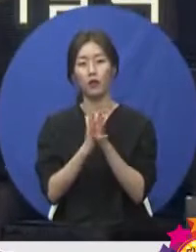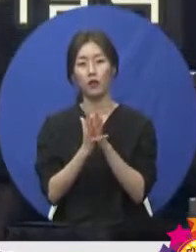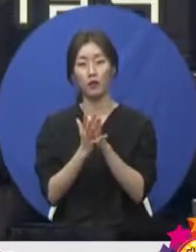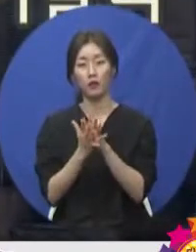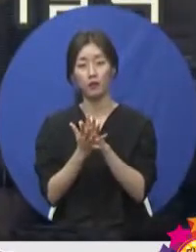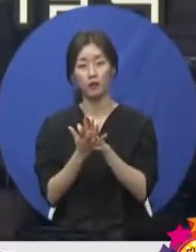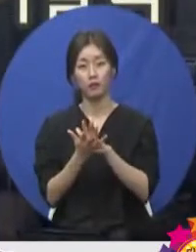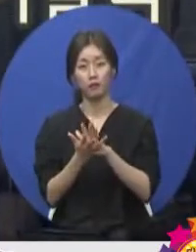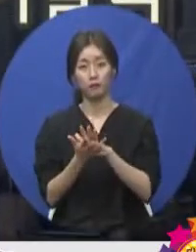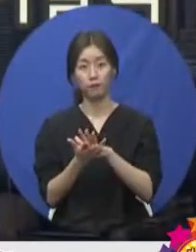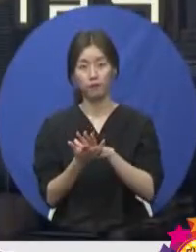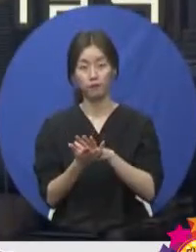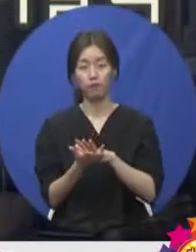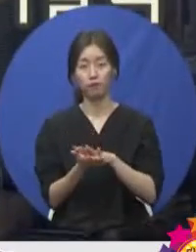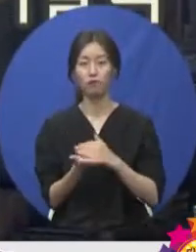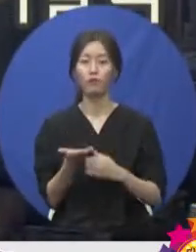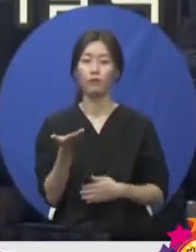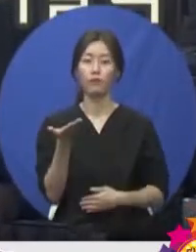변해버린